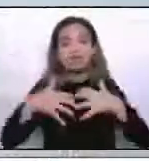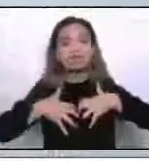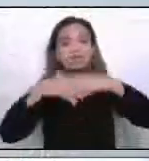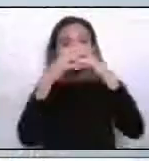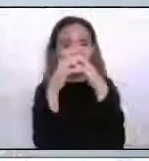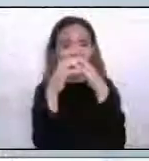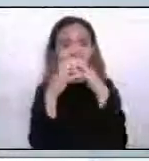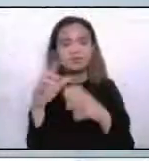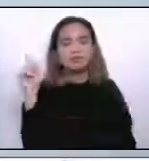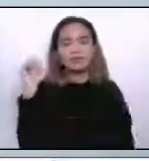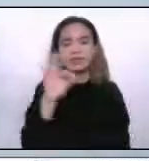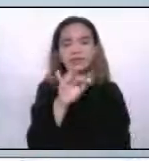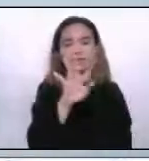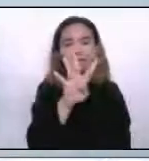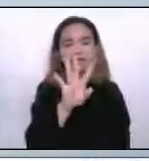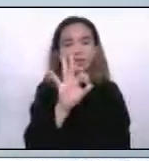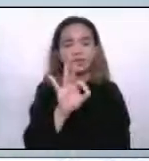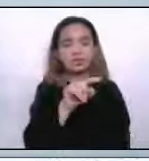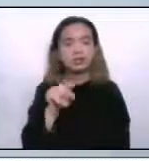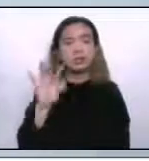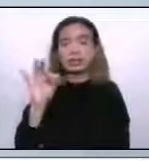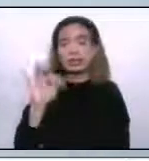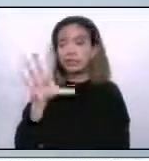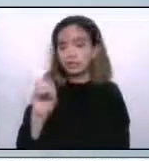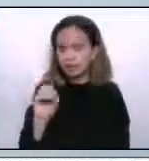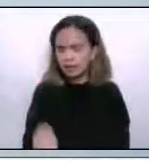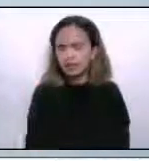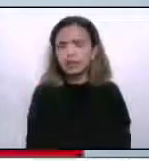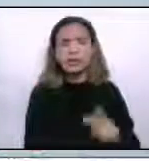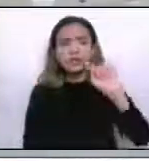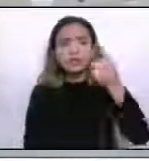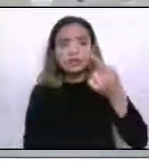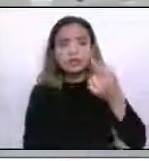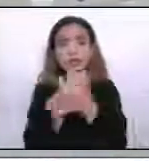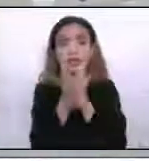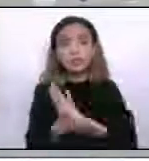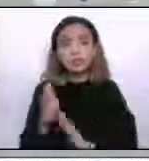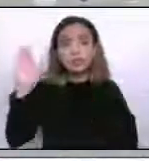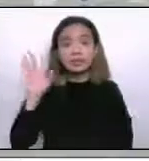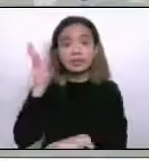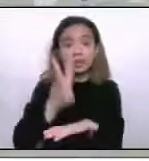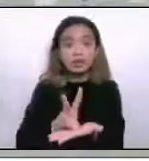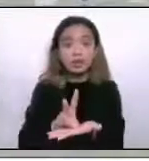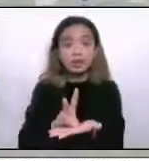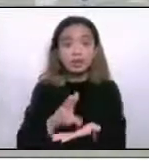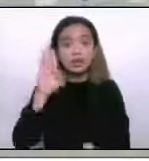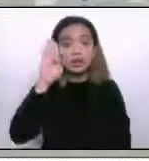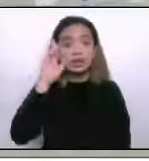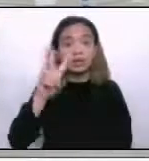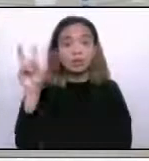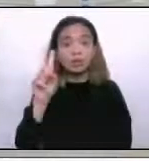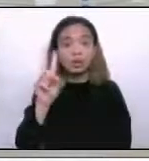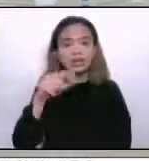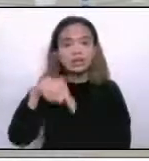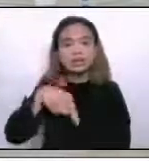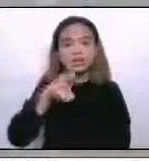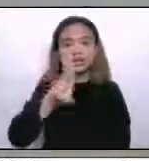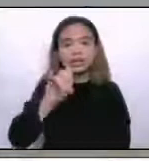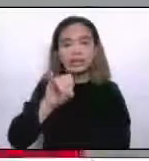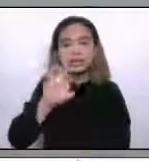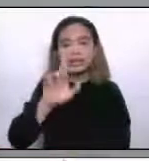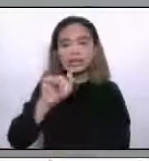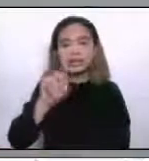1950. Samantala, una nang kinonsidera bilang oath-taking venue ni BBM ang Quirino Grandstand. Pero hindi